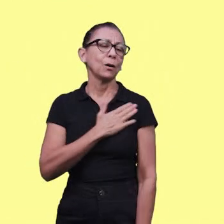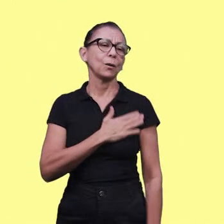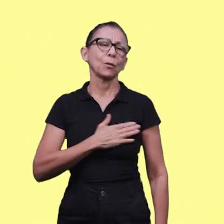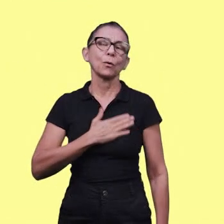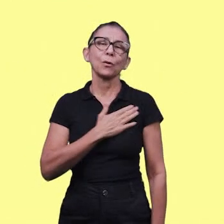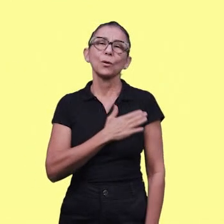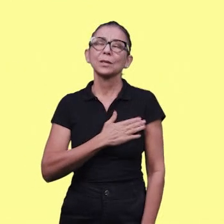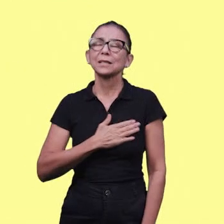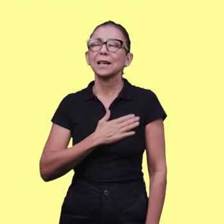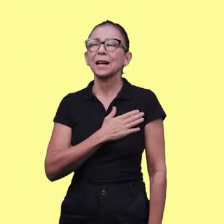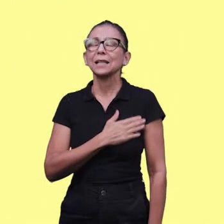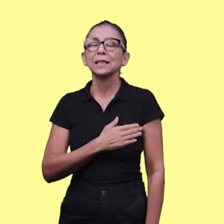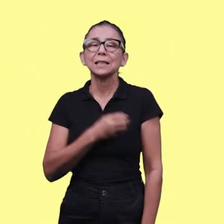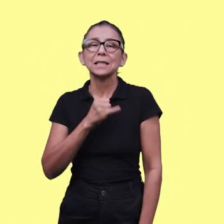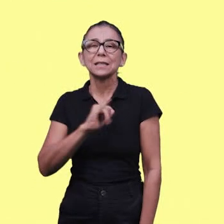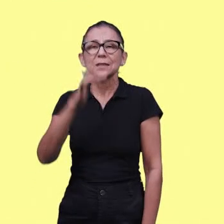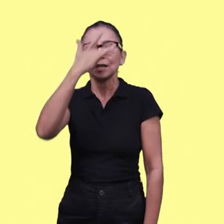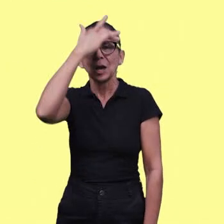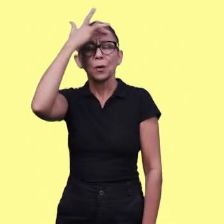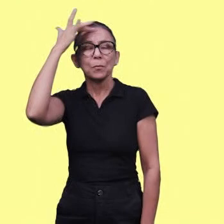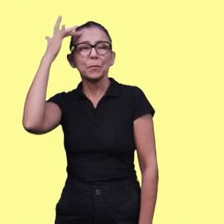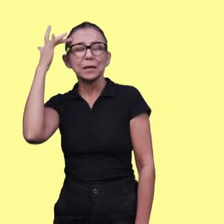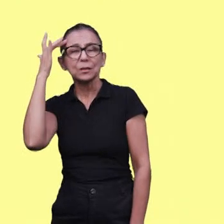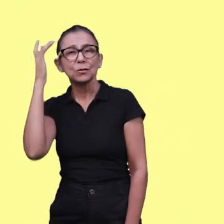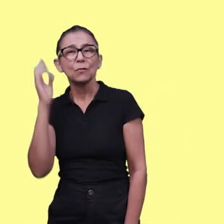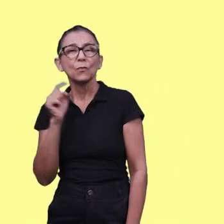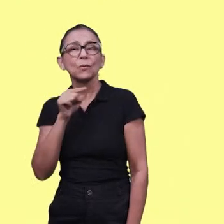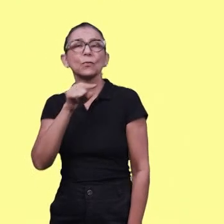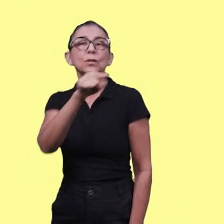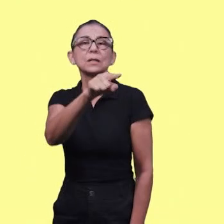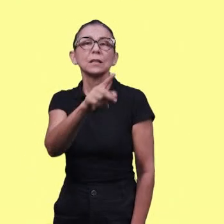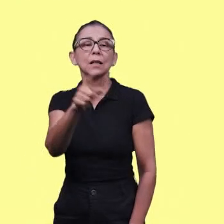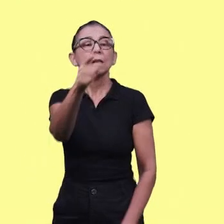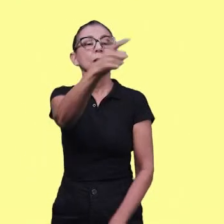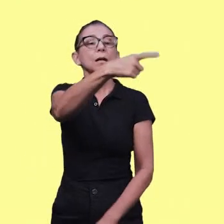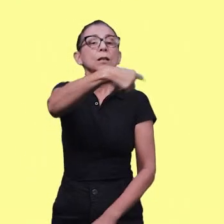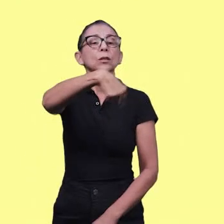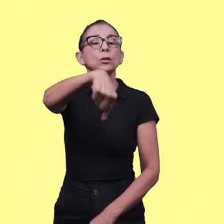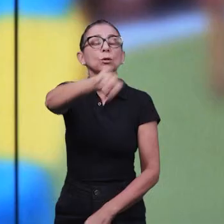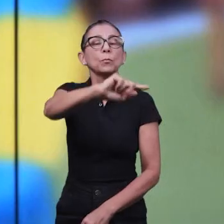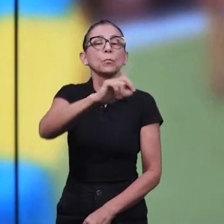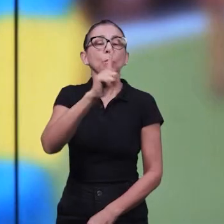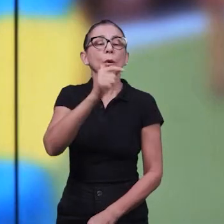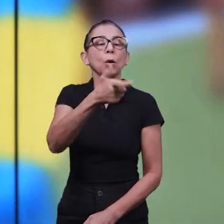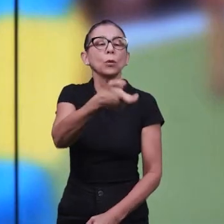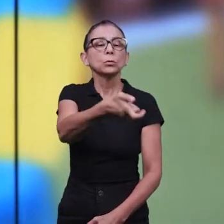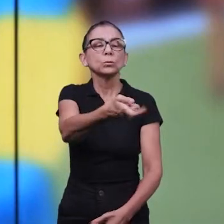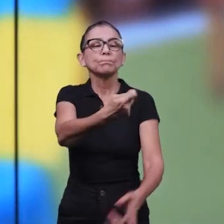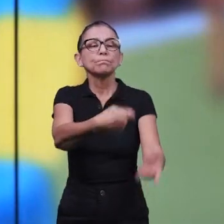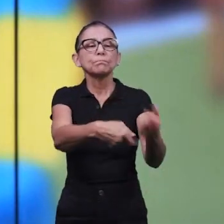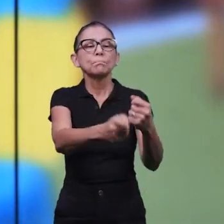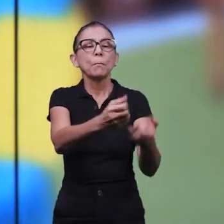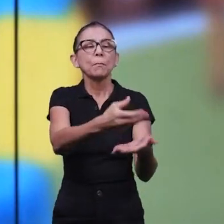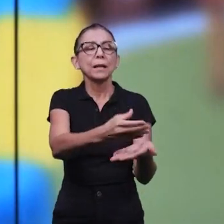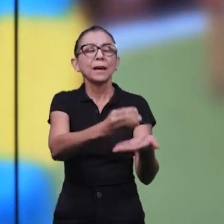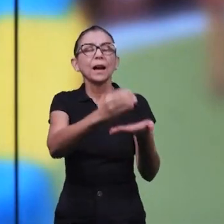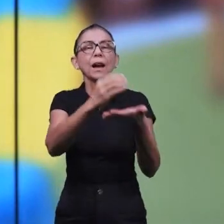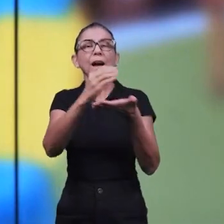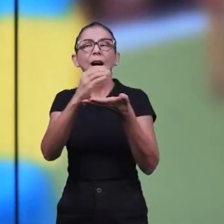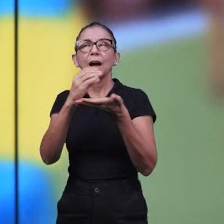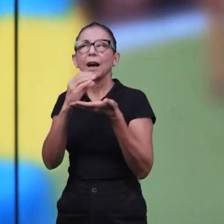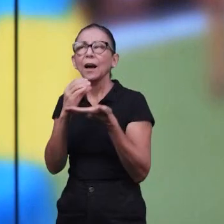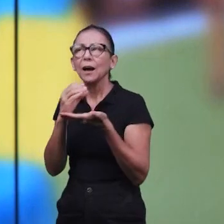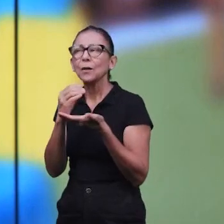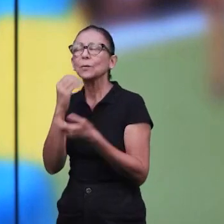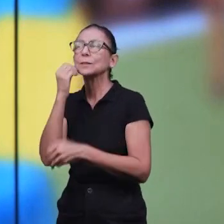comme je voulais que quelqu'un m'apporte un peu de l'eau du puits qui se trouve à côté de la porte de Bethléem.